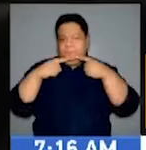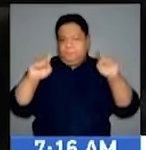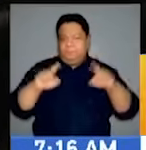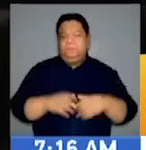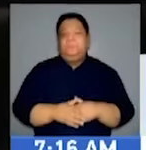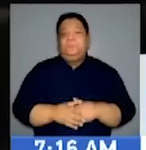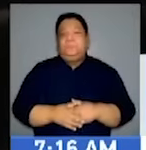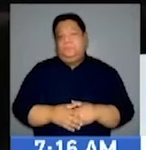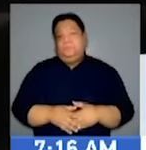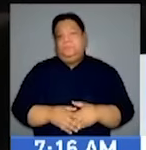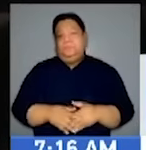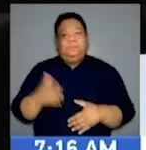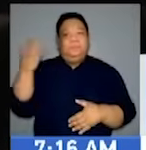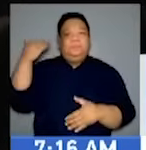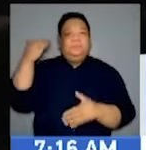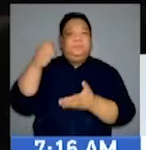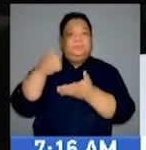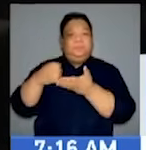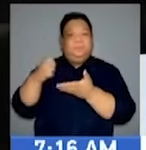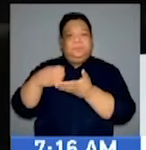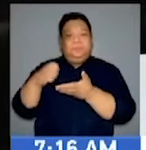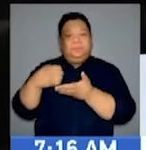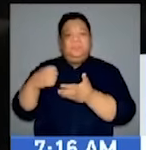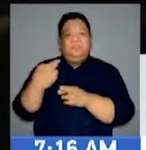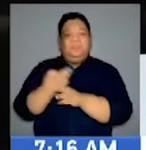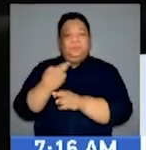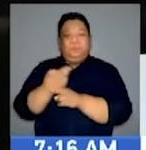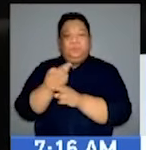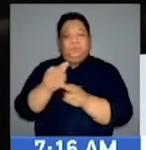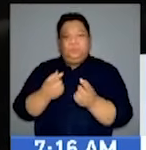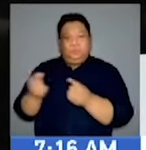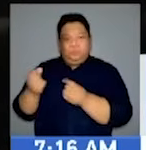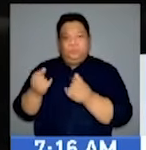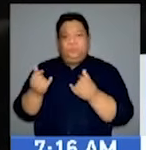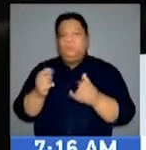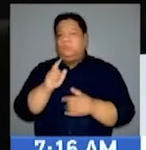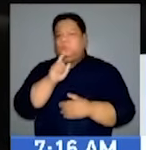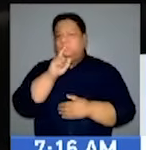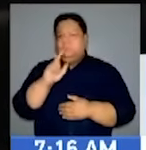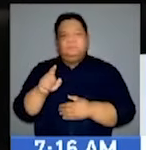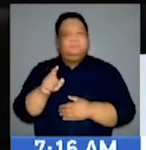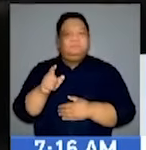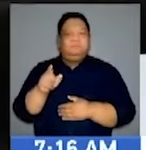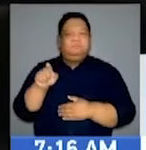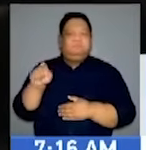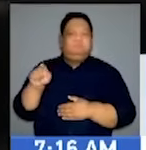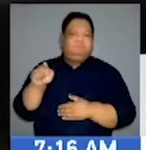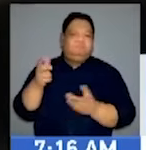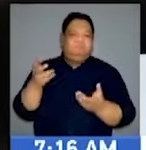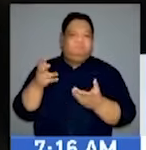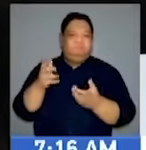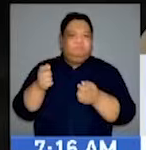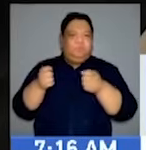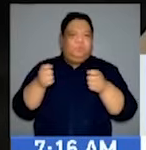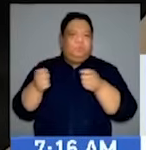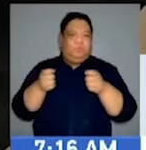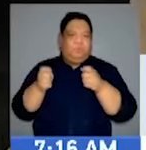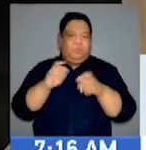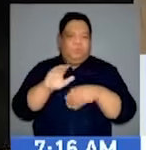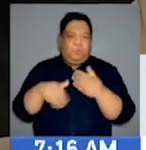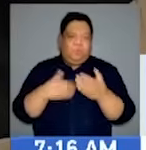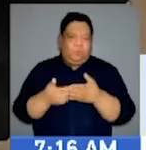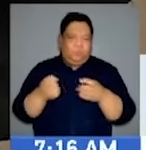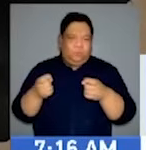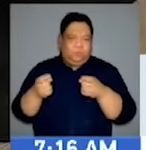dating regularly ginagawa before, talagang totally i-ano mo yun, i-control mo lahat para makasustain. Kasi dagdag